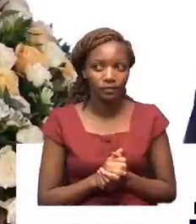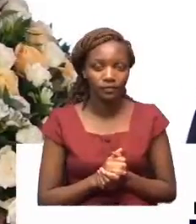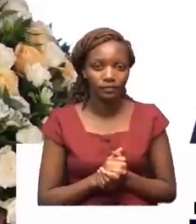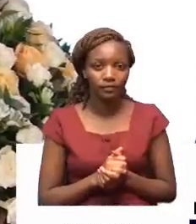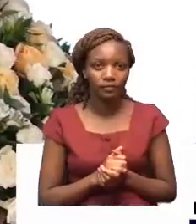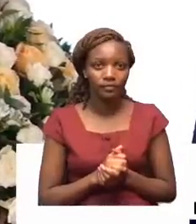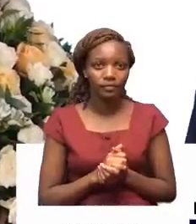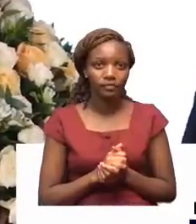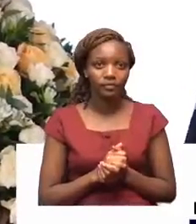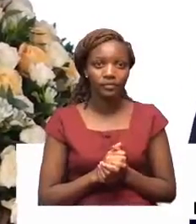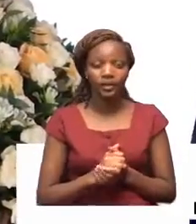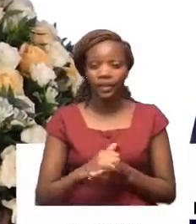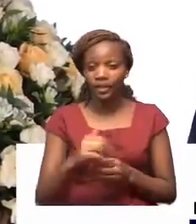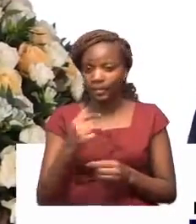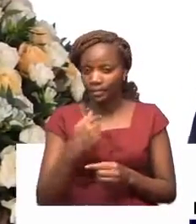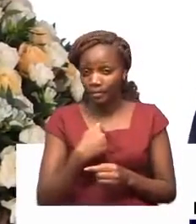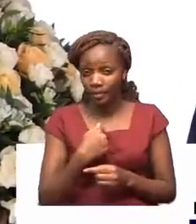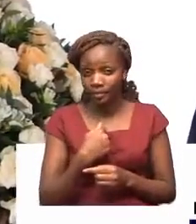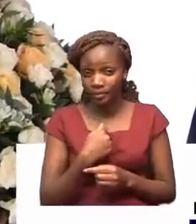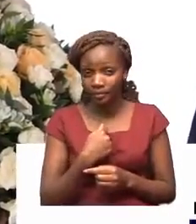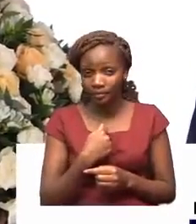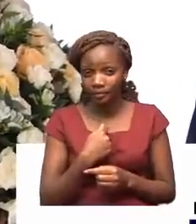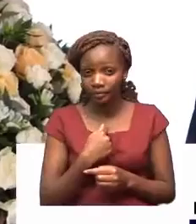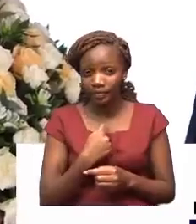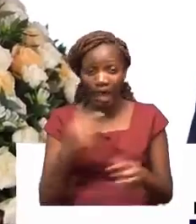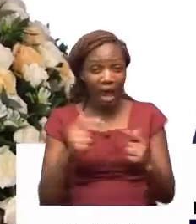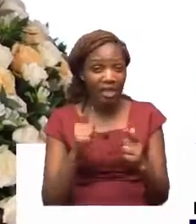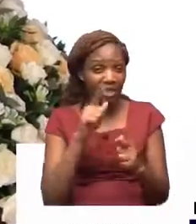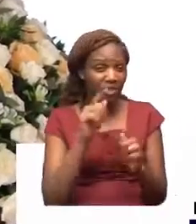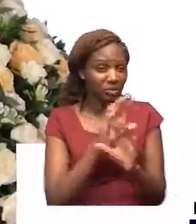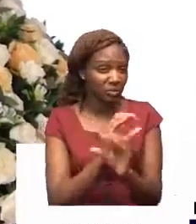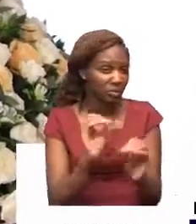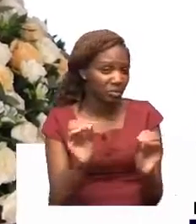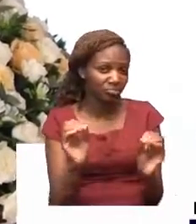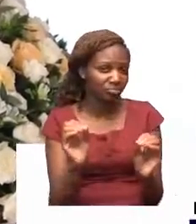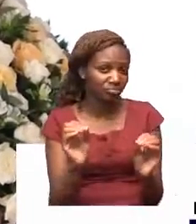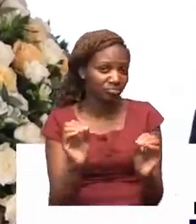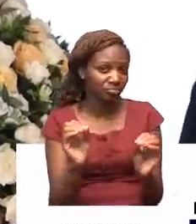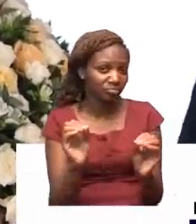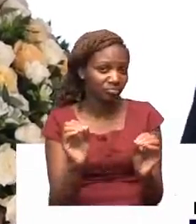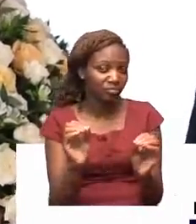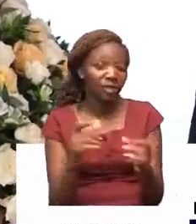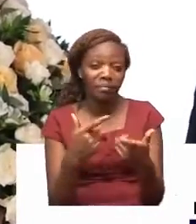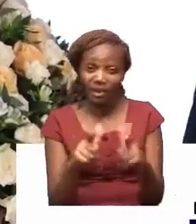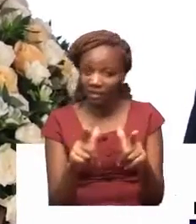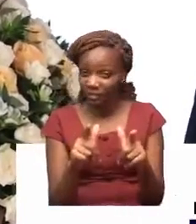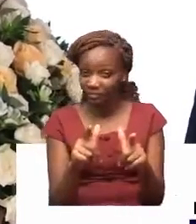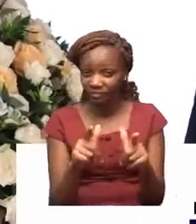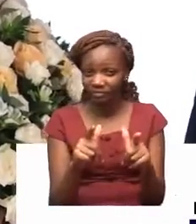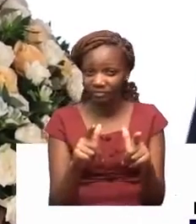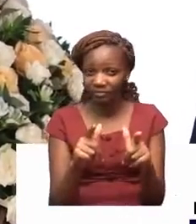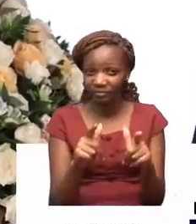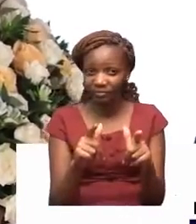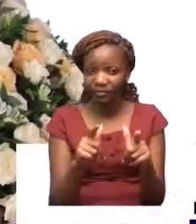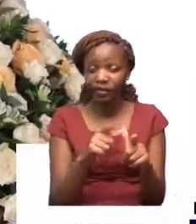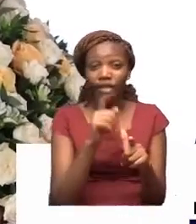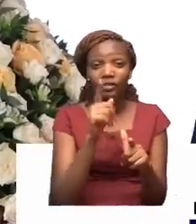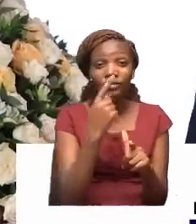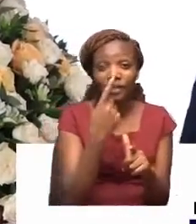Mheshimiwa, na mimi usiseme na kuingilia. Sikuingilii, lakini